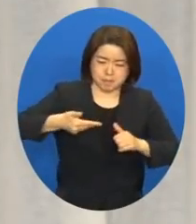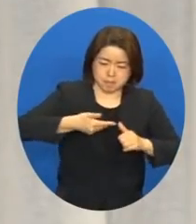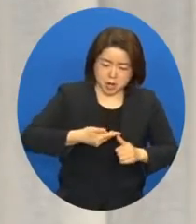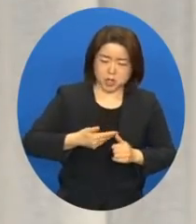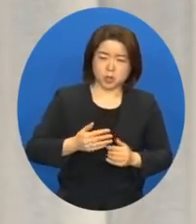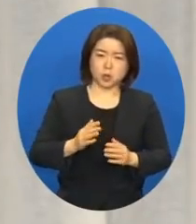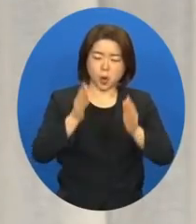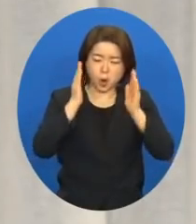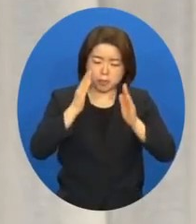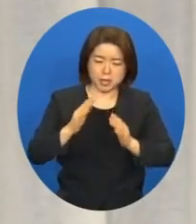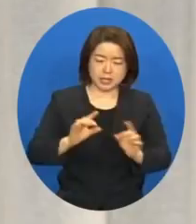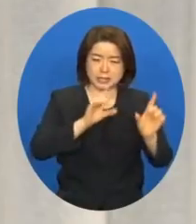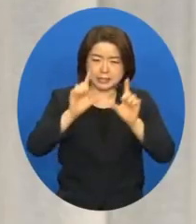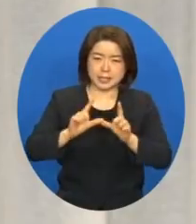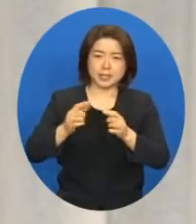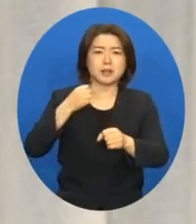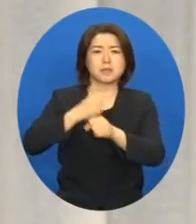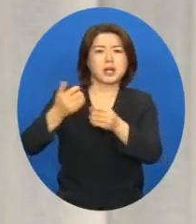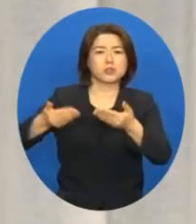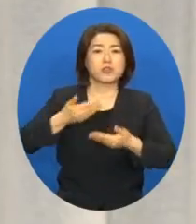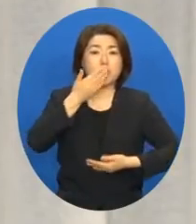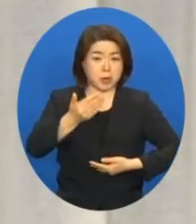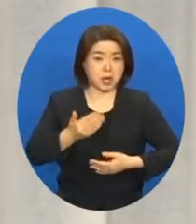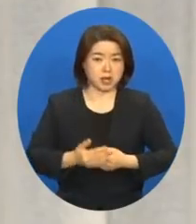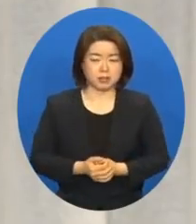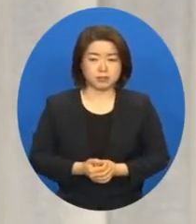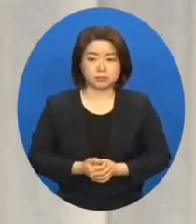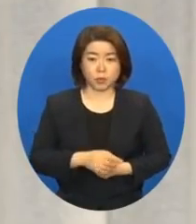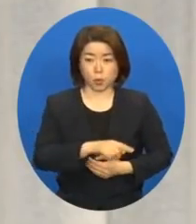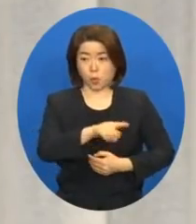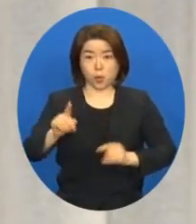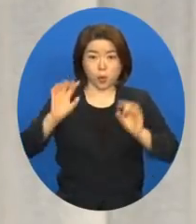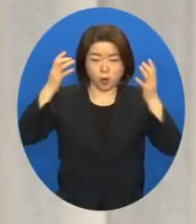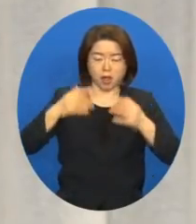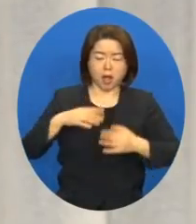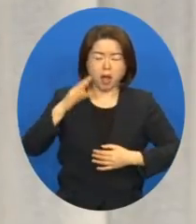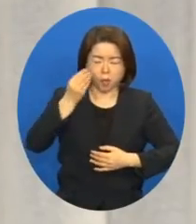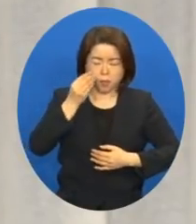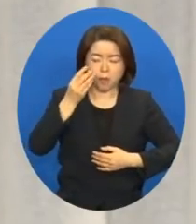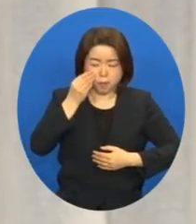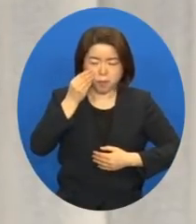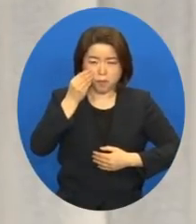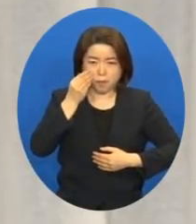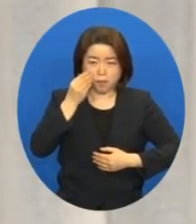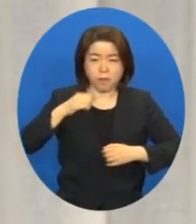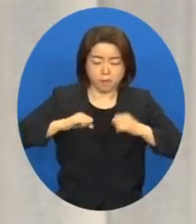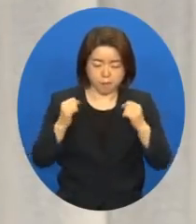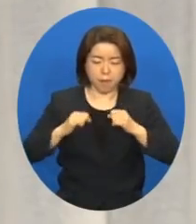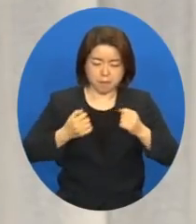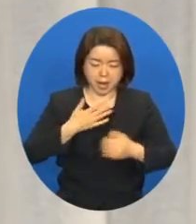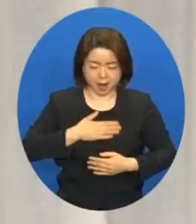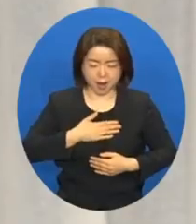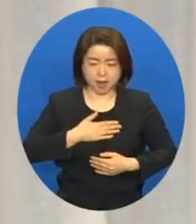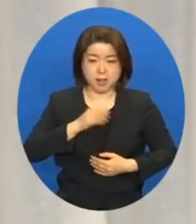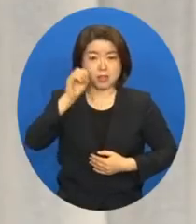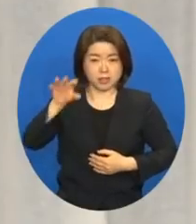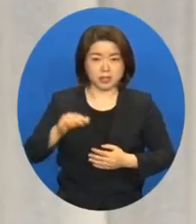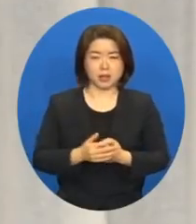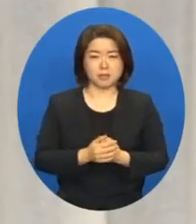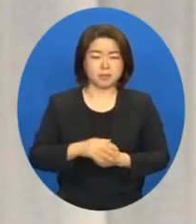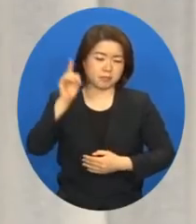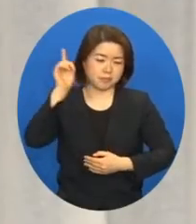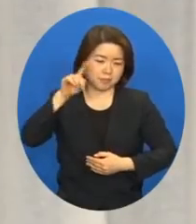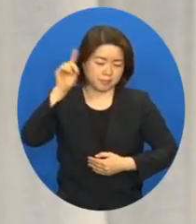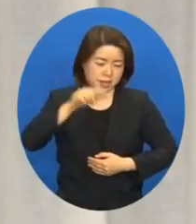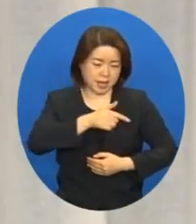공부시키고 살릴 수 있다. 아이들이 그렇게 하겠다고 그랬어요. 매일 저녁에 그들은 예배를